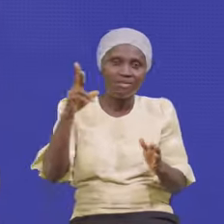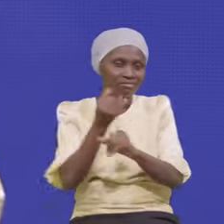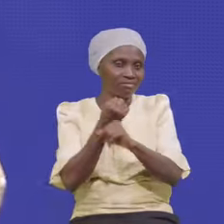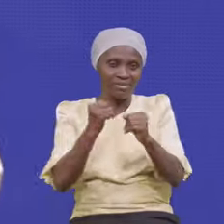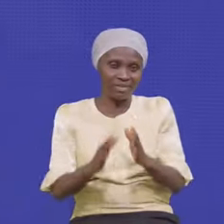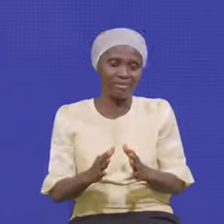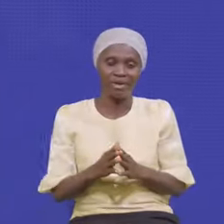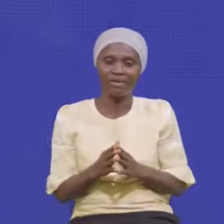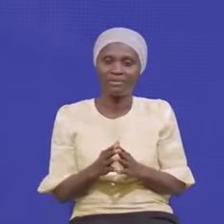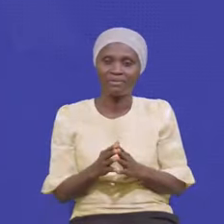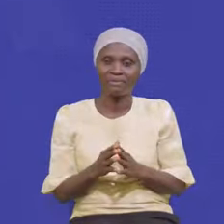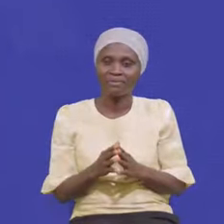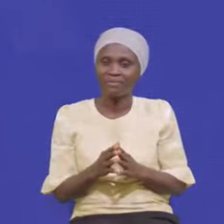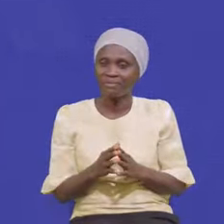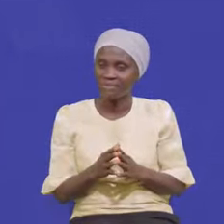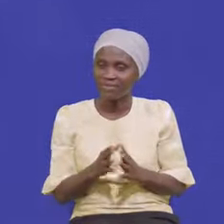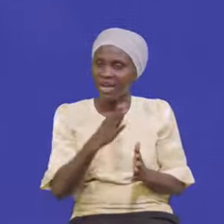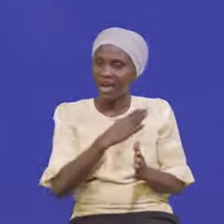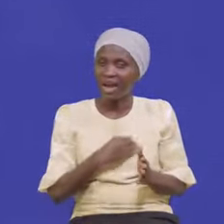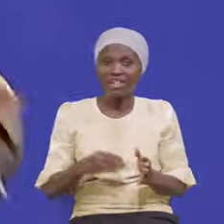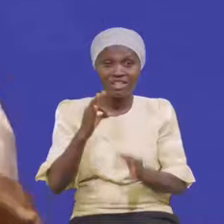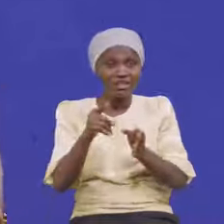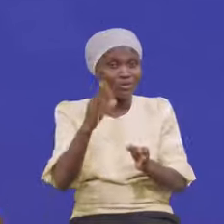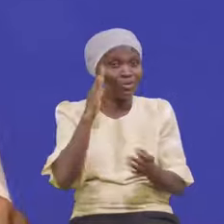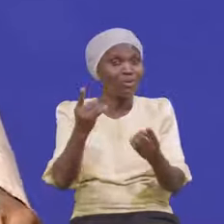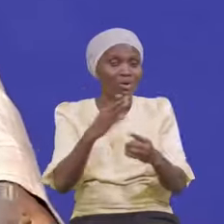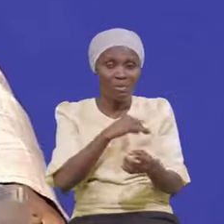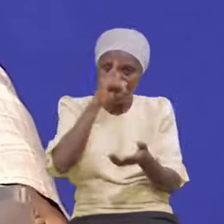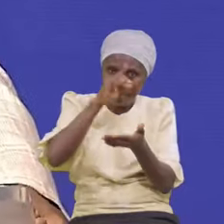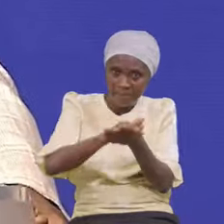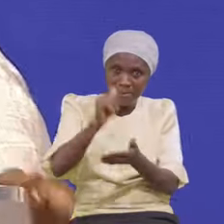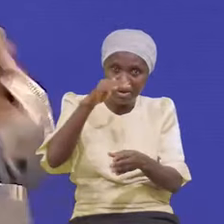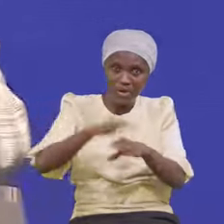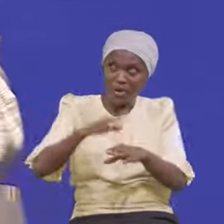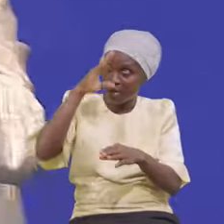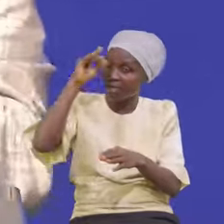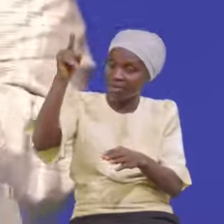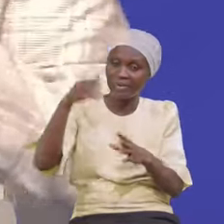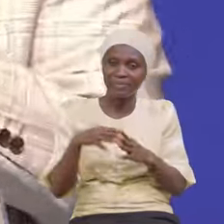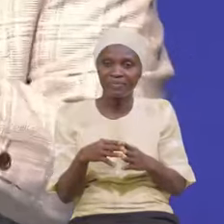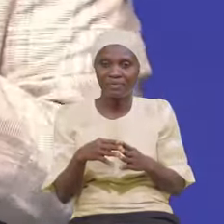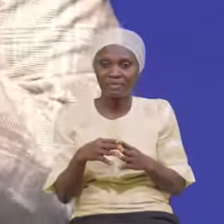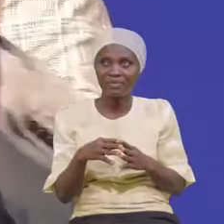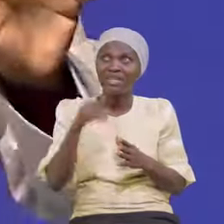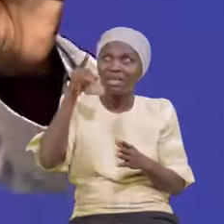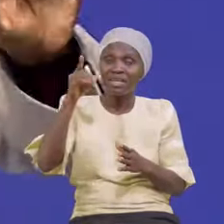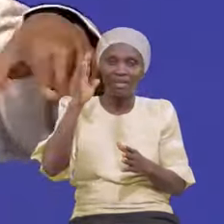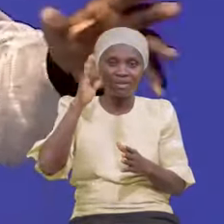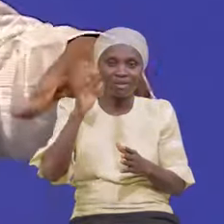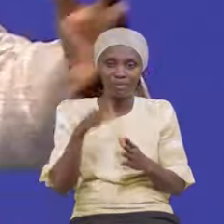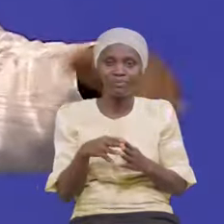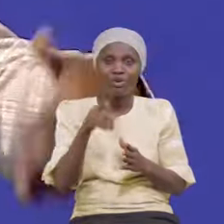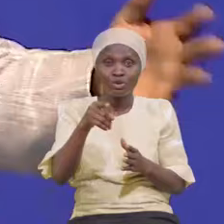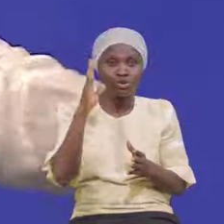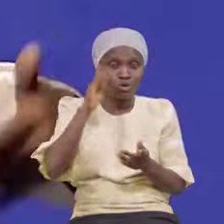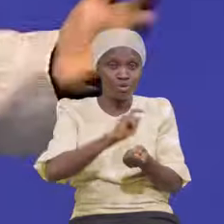క్రీస్తు మాత్రమే కేవలం విమోచకుడు. You need to come and believe on him. ఆయనందు విశ్వాసముంచి మీరు రావాలి. You turn away from all